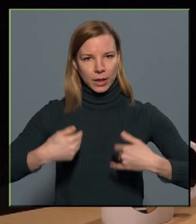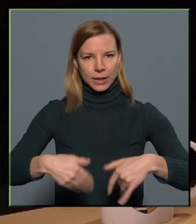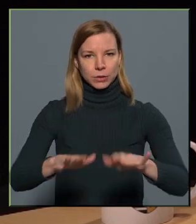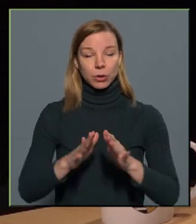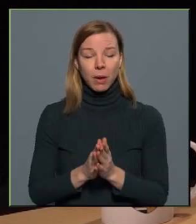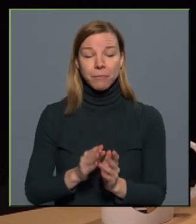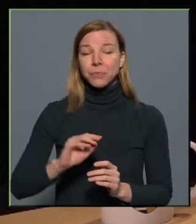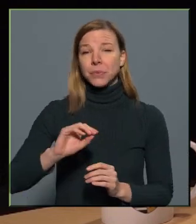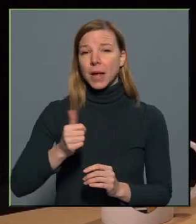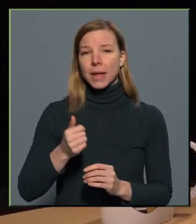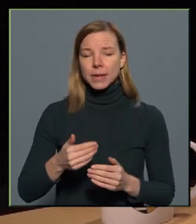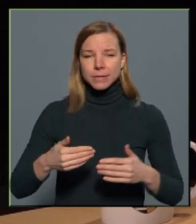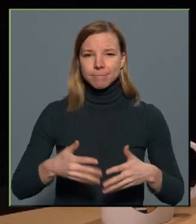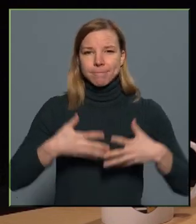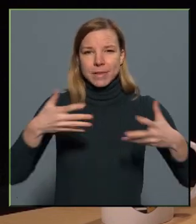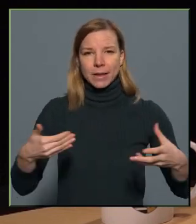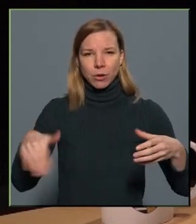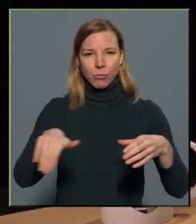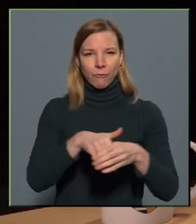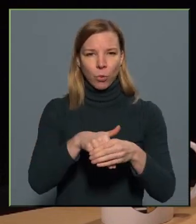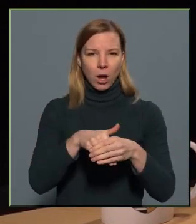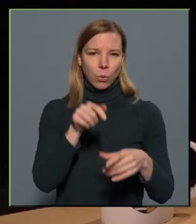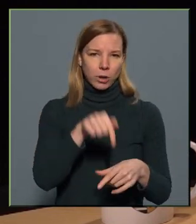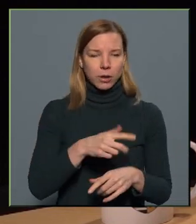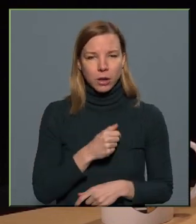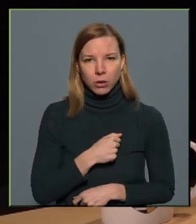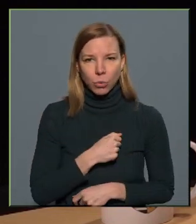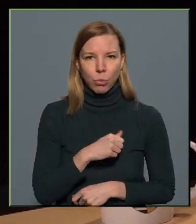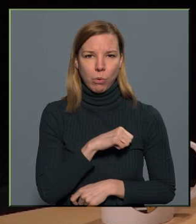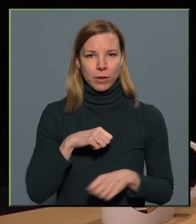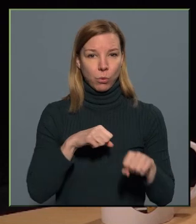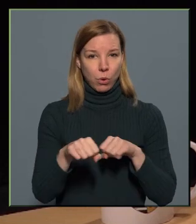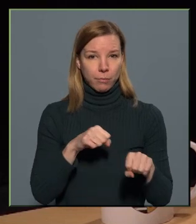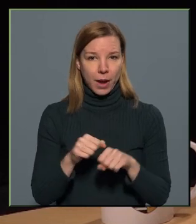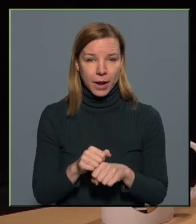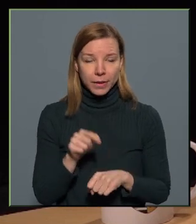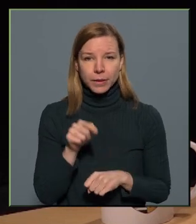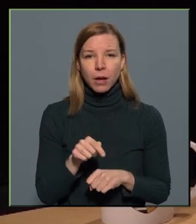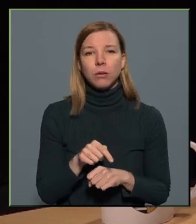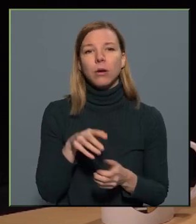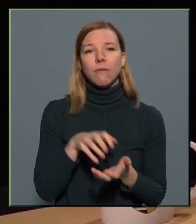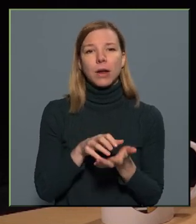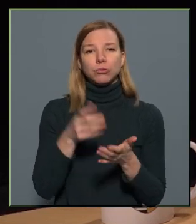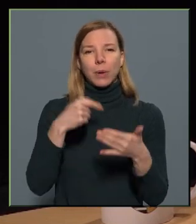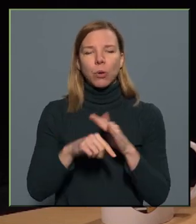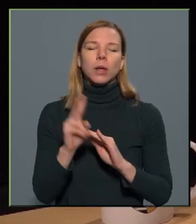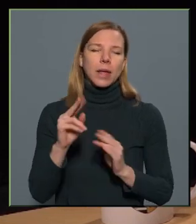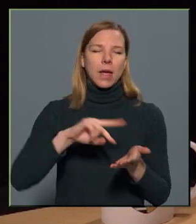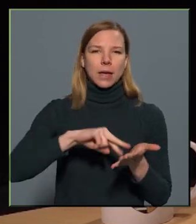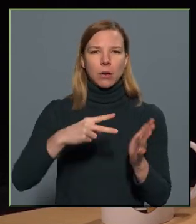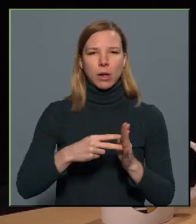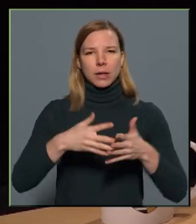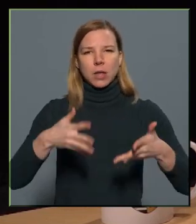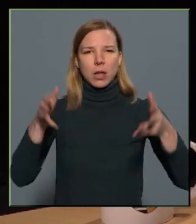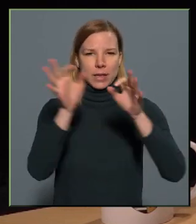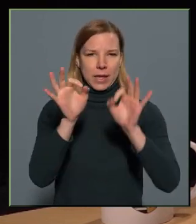foglalkoztató a városban még mindig az önkormányzat, azért a kerületi nagy cégek is kiveszik szépen a részüket. Tehát az önkormányzat